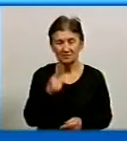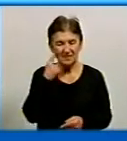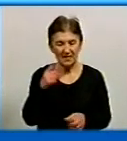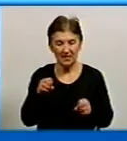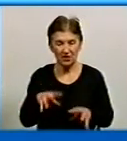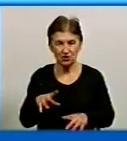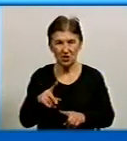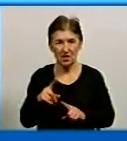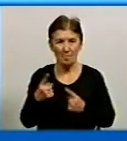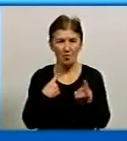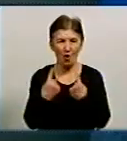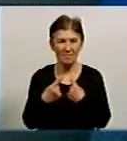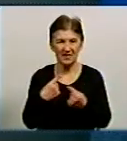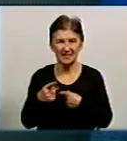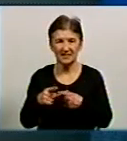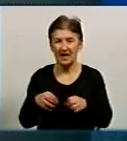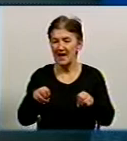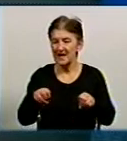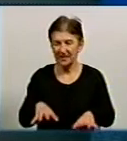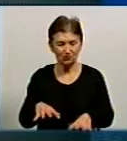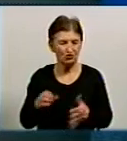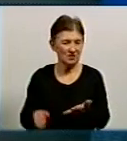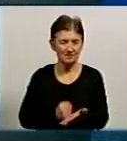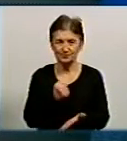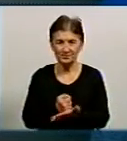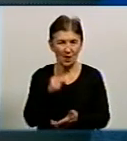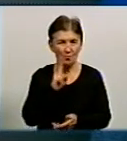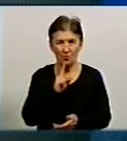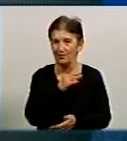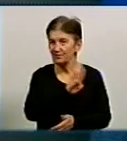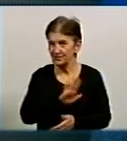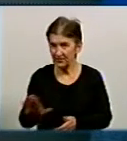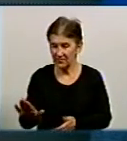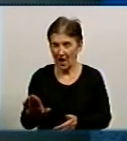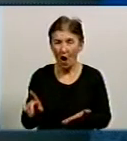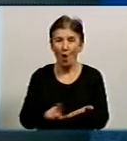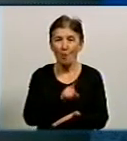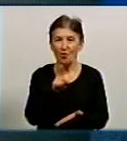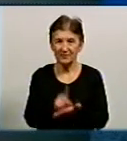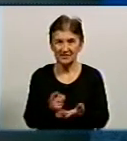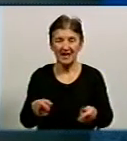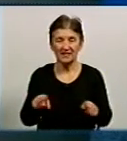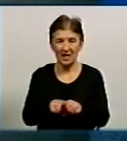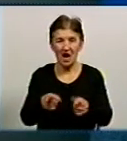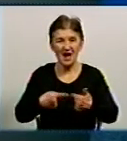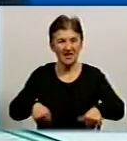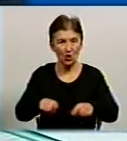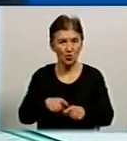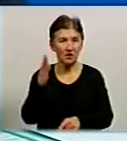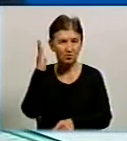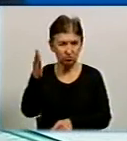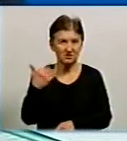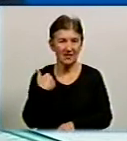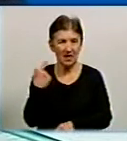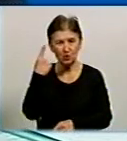на наступному засіданні, рішень ми ніяких не прийняли, от. Але обов'язково така категорія буде, і я думаю, що ми це